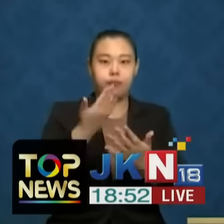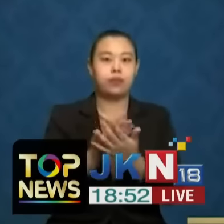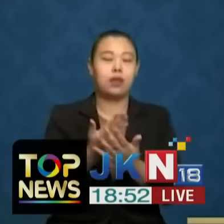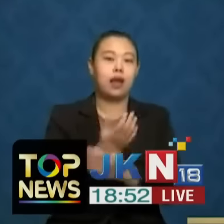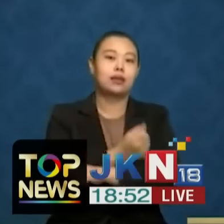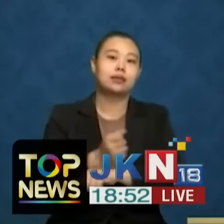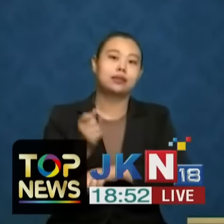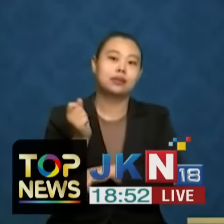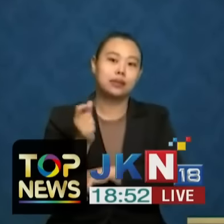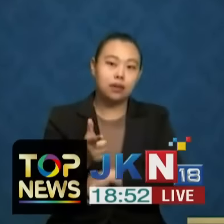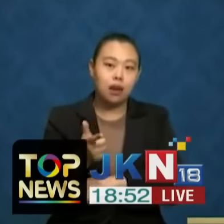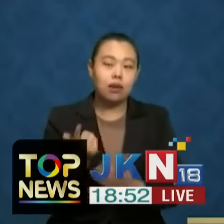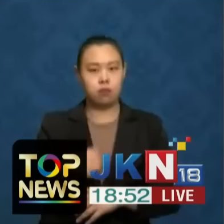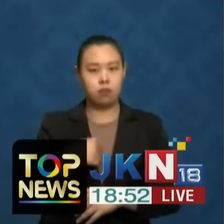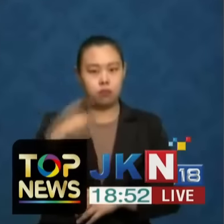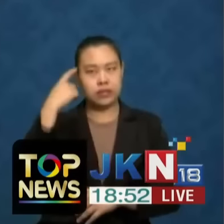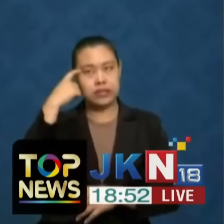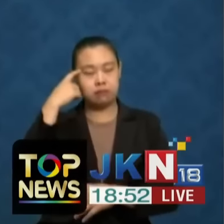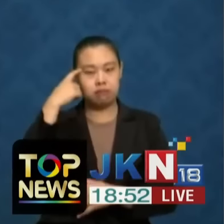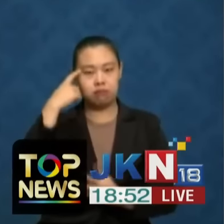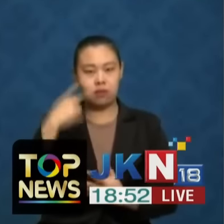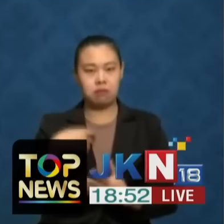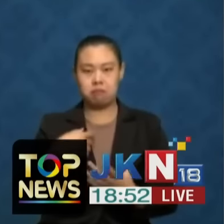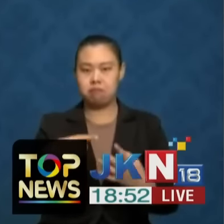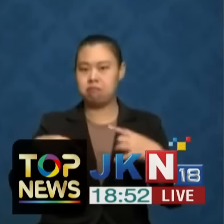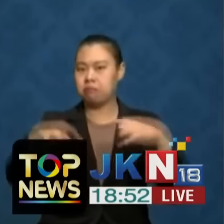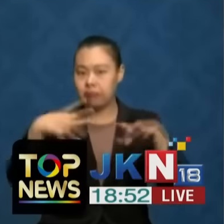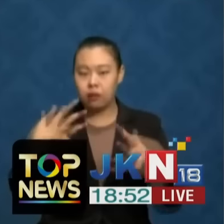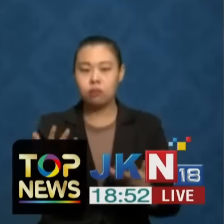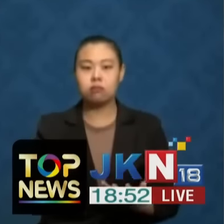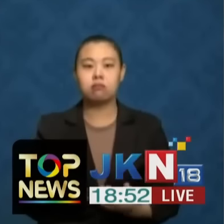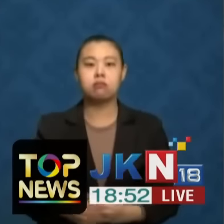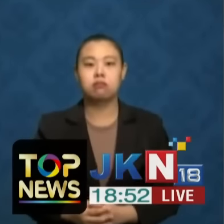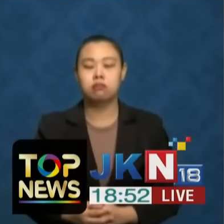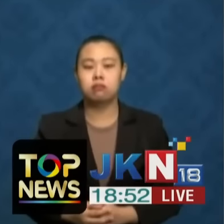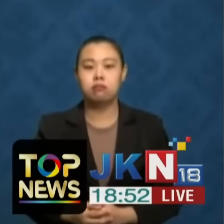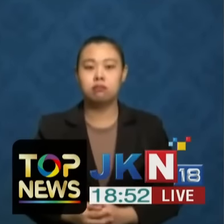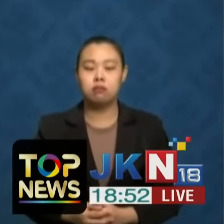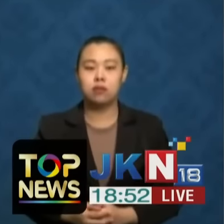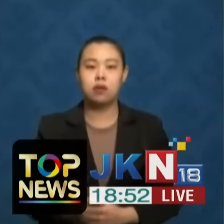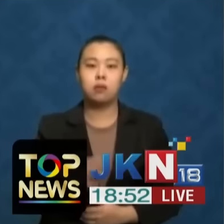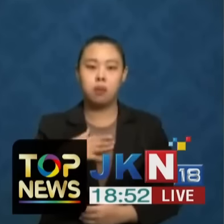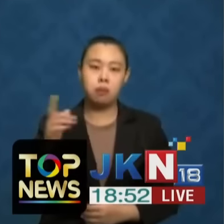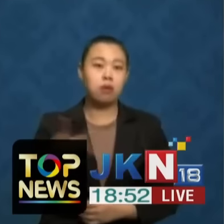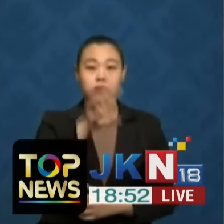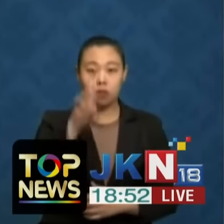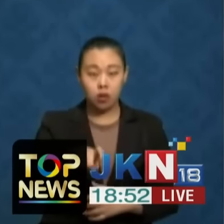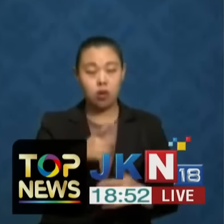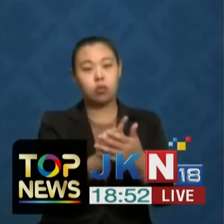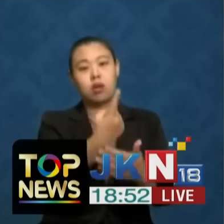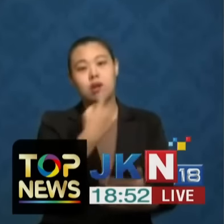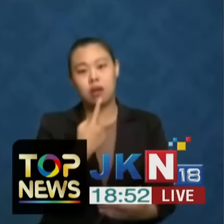ยังไงนะค่าจ้างขั้นต่ำ600บาทต่อวันภายในปี70เนี่ยเป็นนโยบายหาเสียง